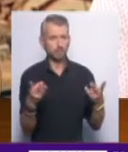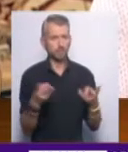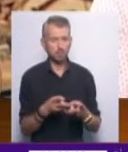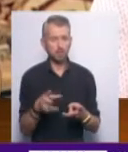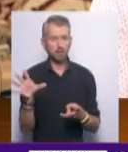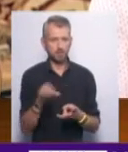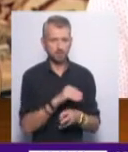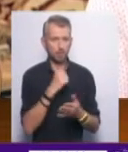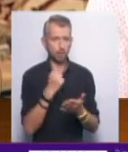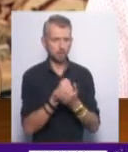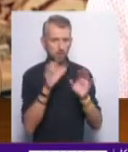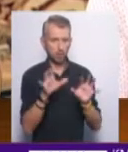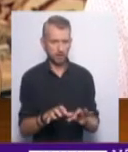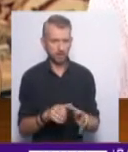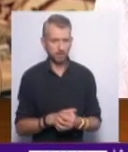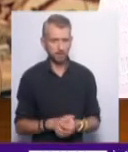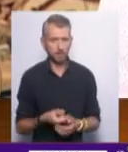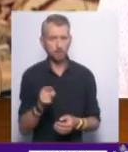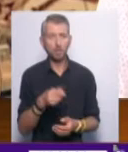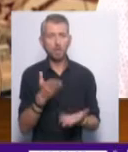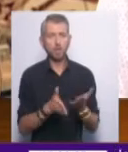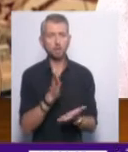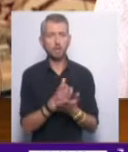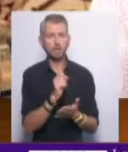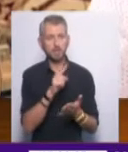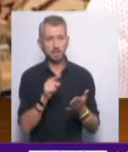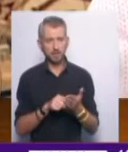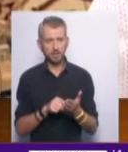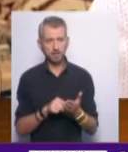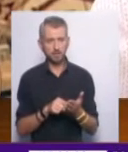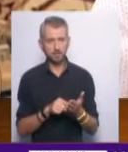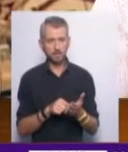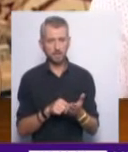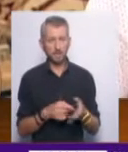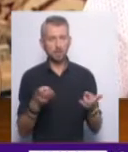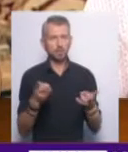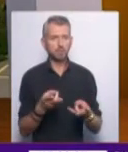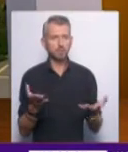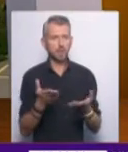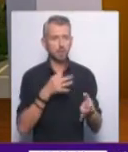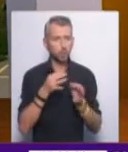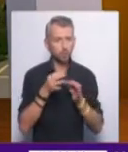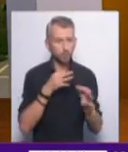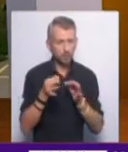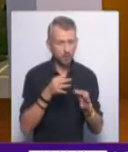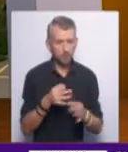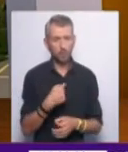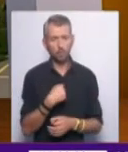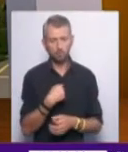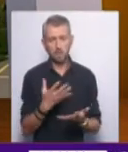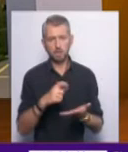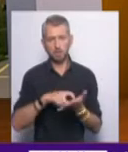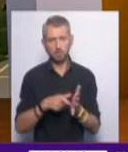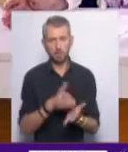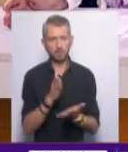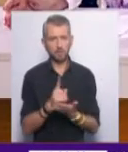все узаконити. Тому, якщо є питання і потрібна якась консультація, в мене приймальня